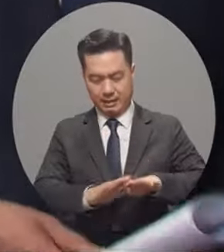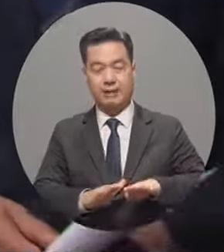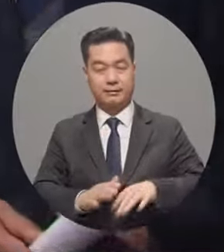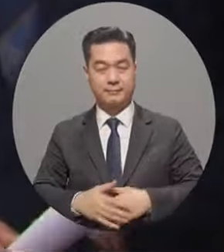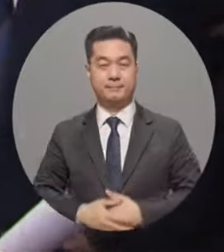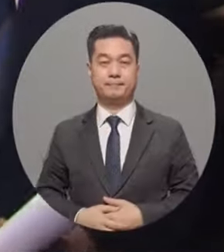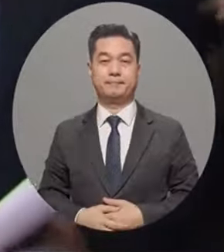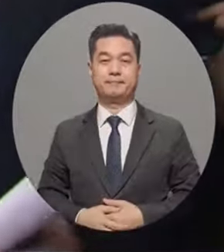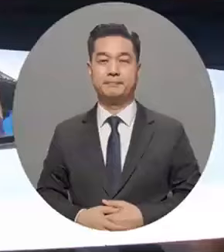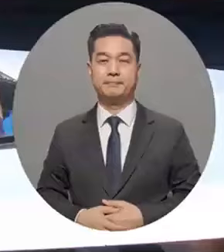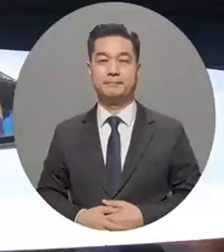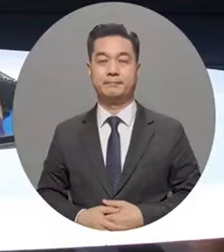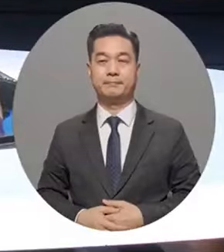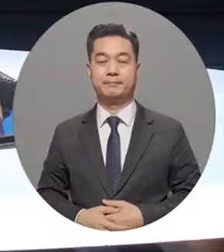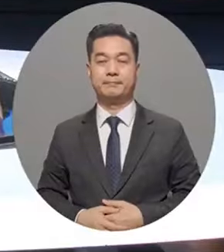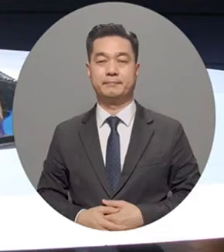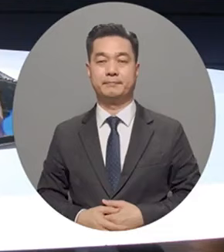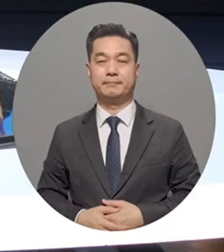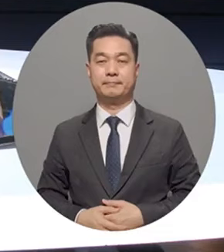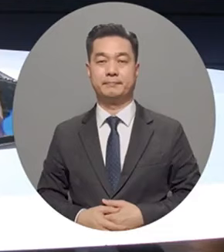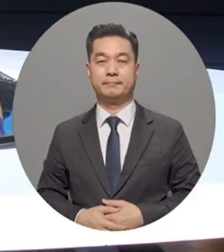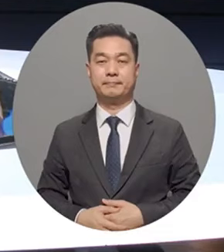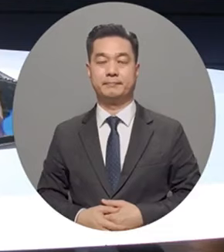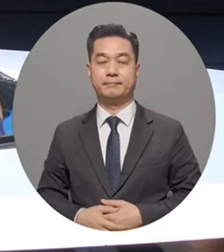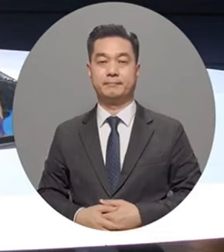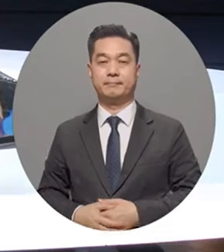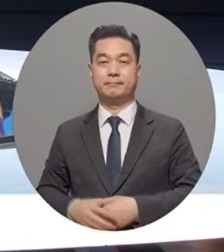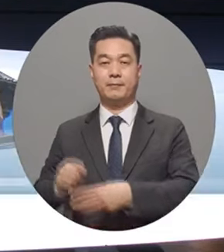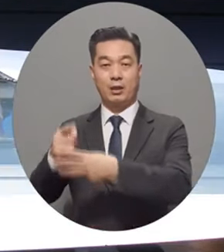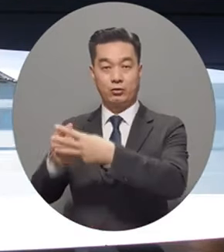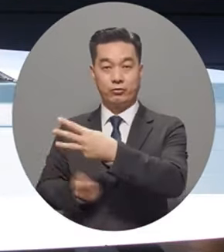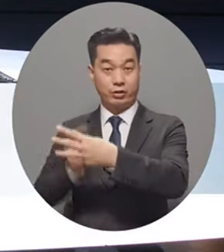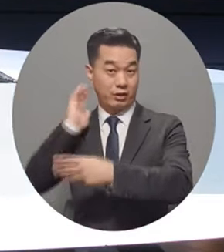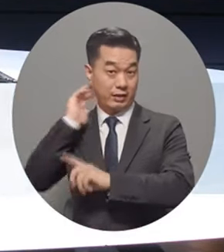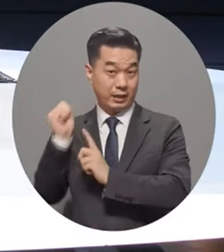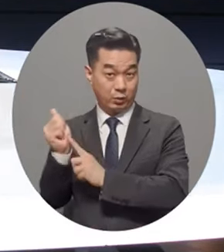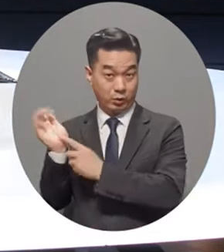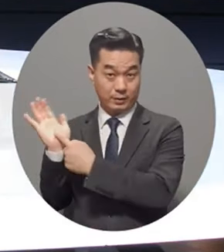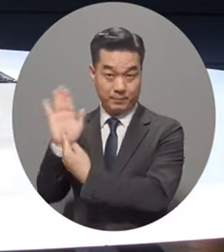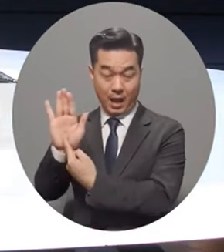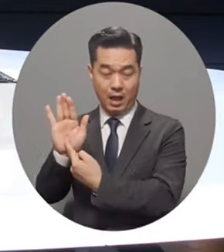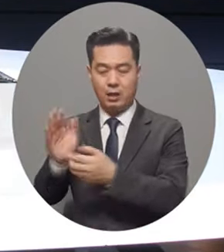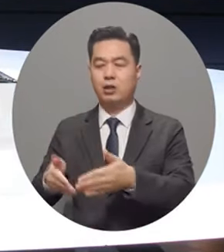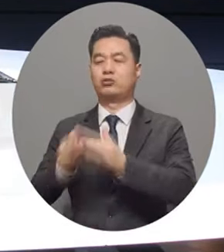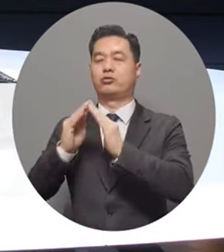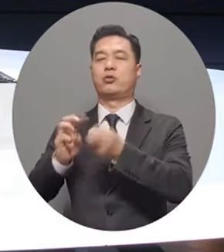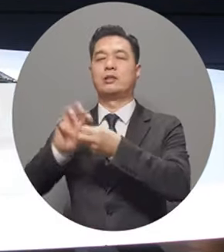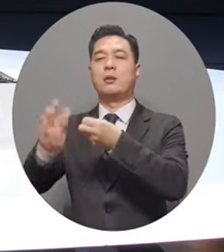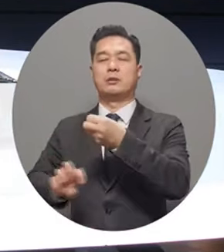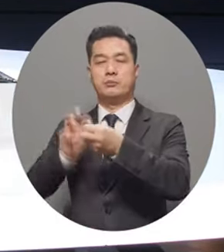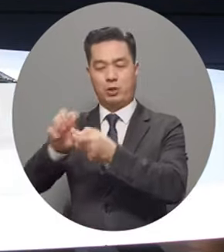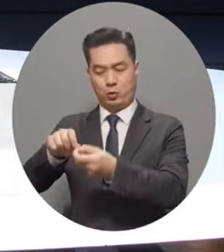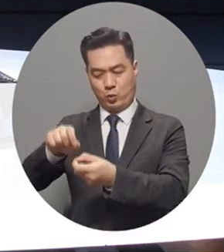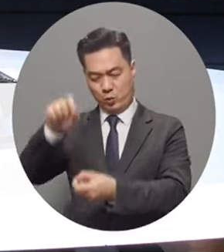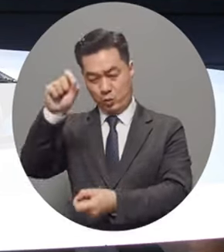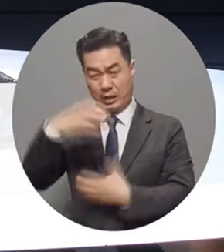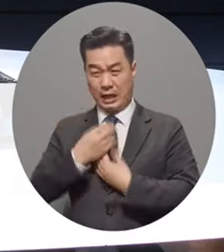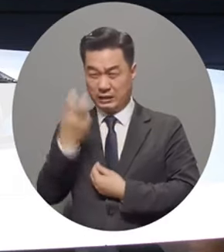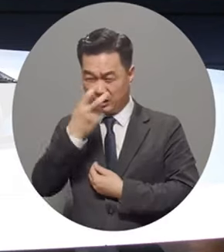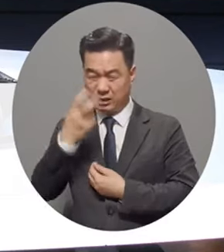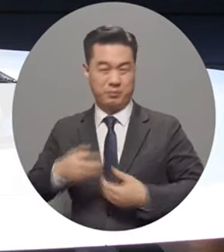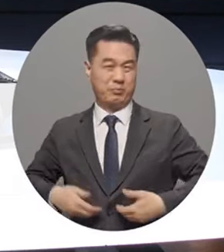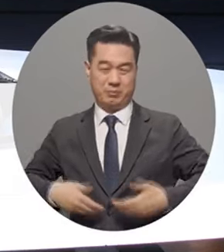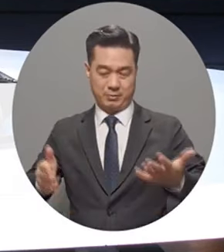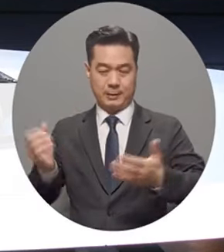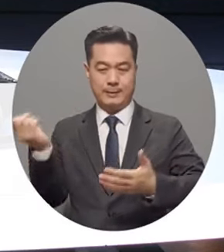뉴스 김민영입니다. 윤석열 대통령이 준공 30년 이상 노후 주택은 안전진단 없이도 재건축할 수